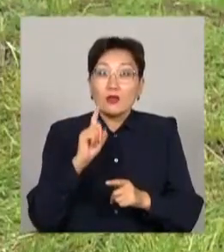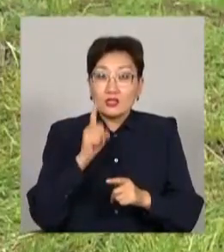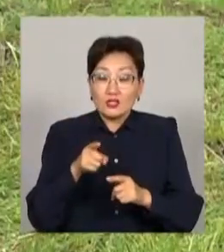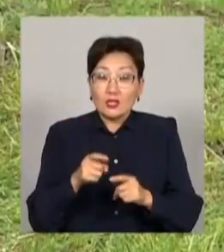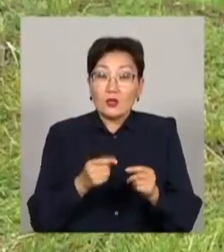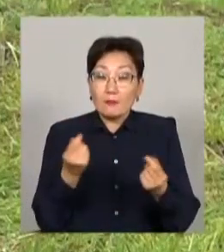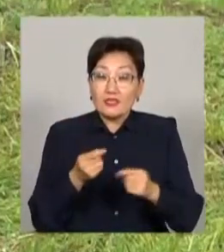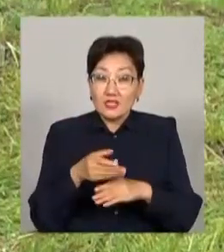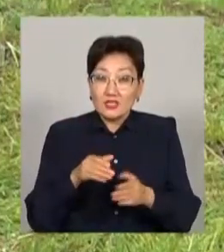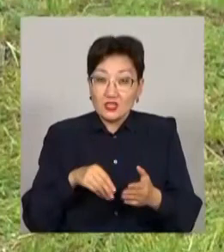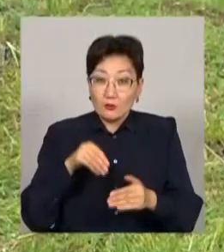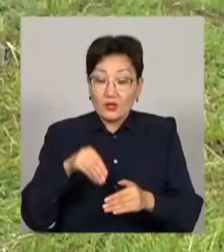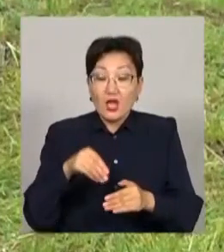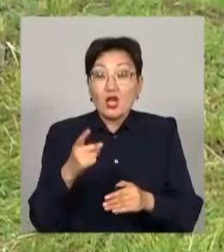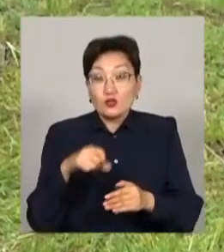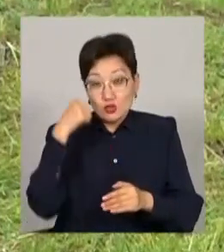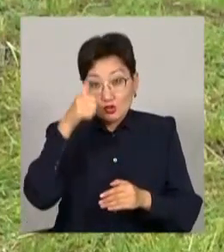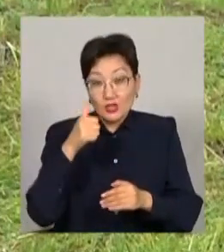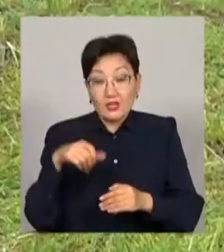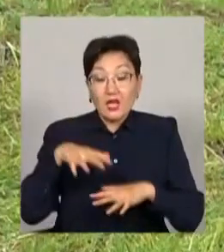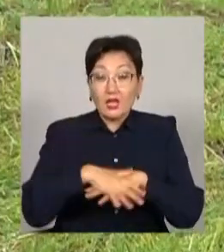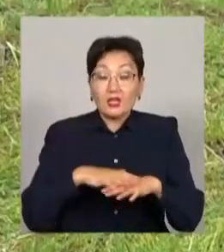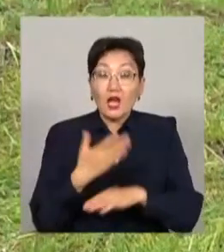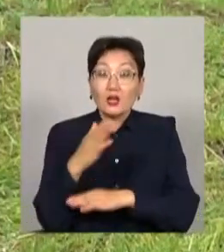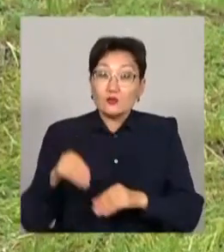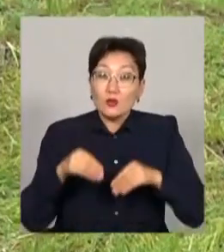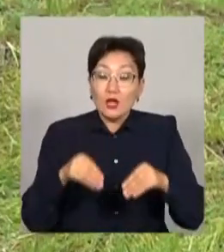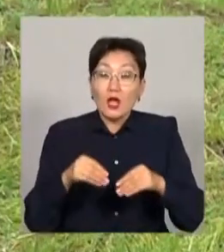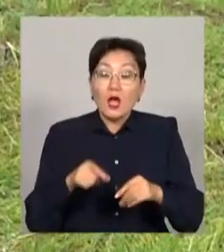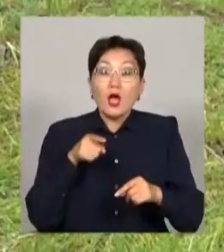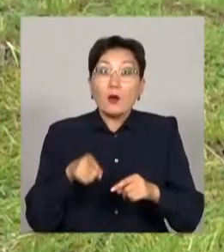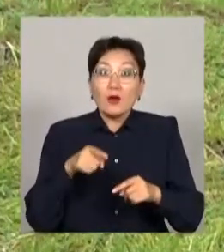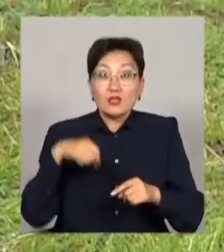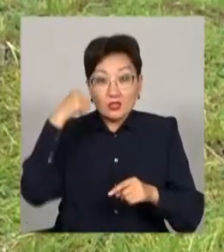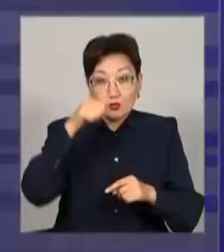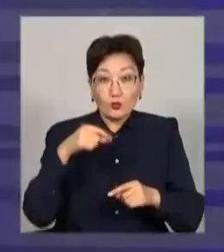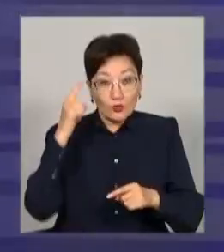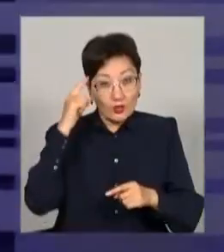жылдығын ойлаған халық ағаш отырғызады. Ал 1000 жылдығын ойлаған халық білімді ұрпақ тәрбиелейді дейді.